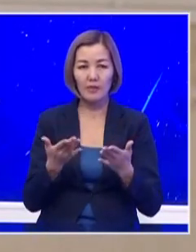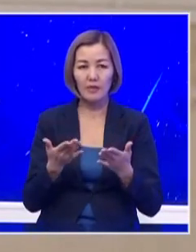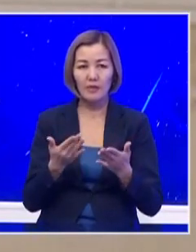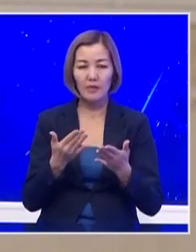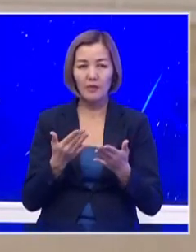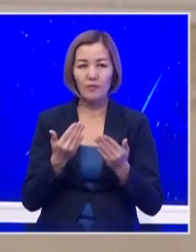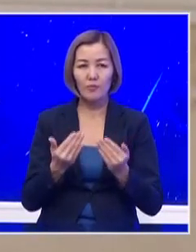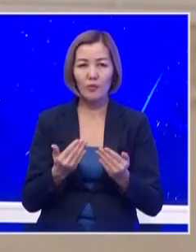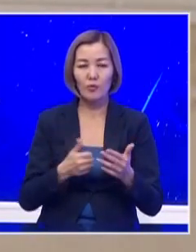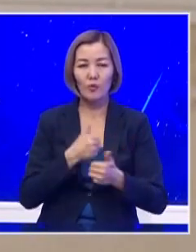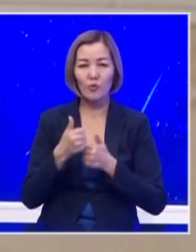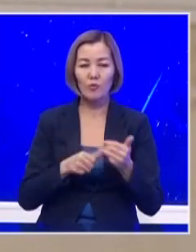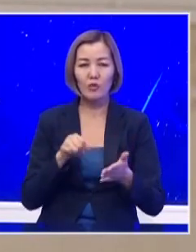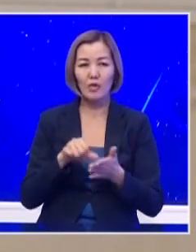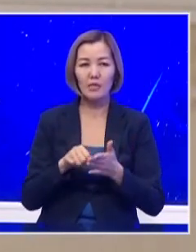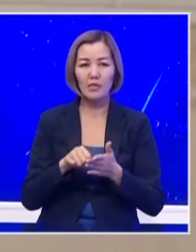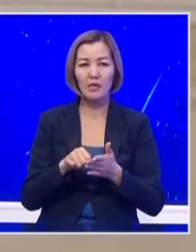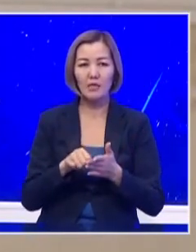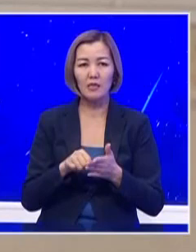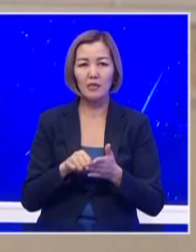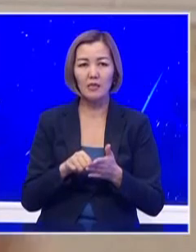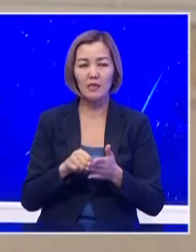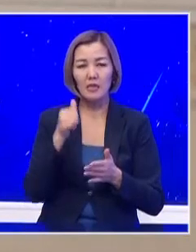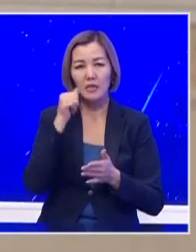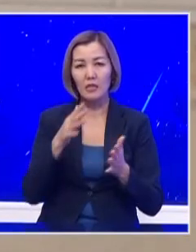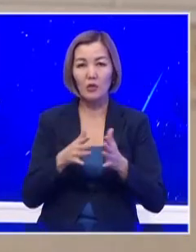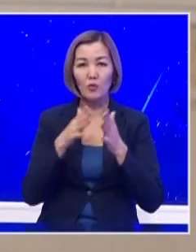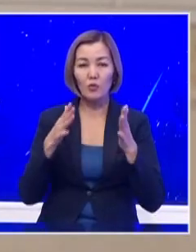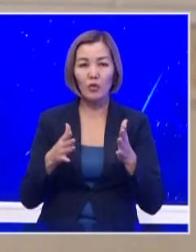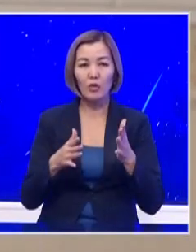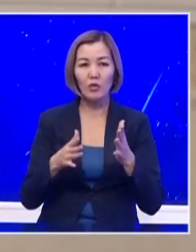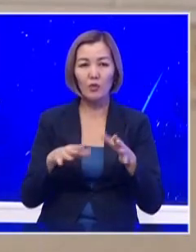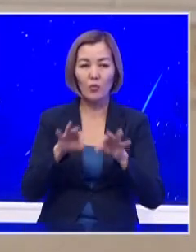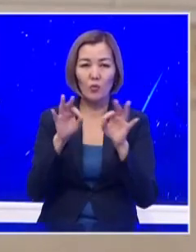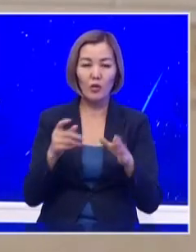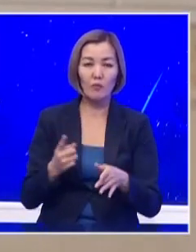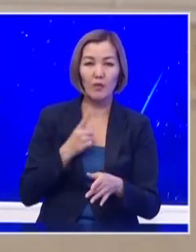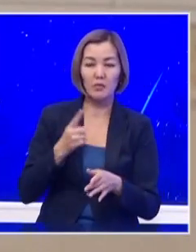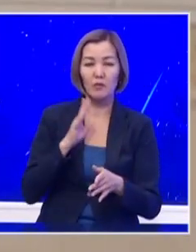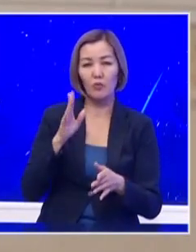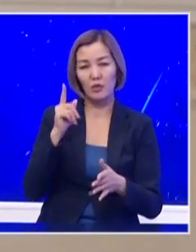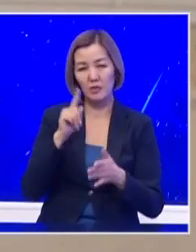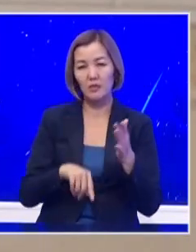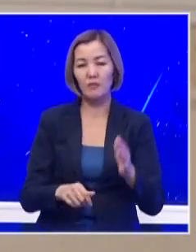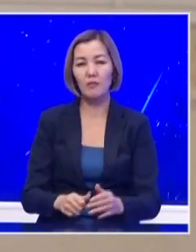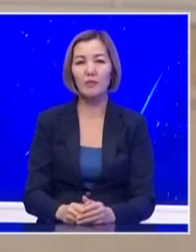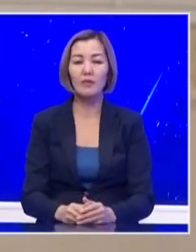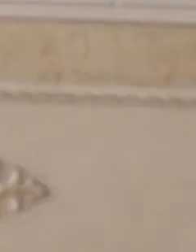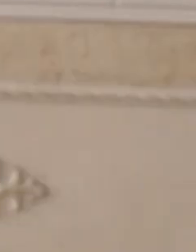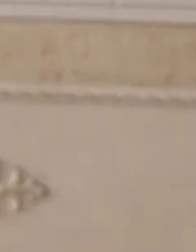балалар конкурсқа қатысып өзінің деңгейін өсіріп жатса, ертең олар үлкен өнер шеберлері болатынына ешқандай кепіліміз жоқ.